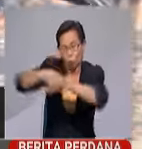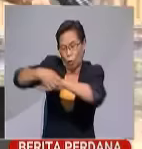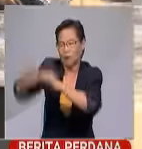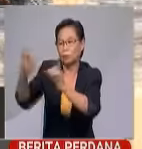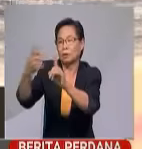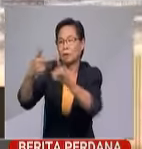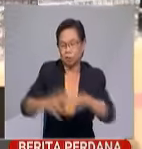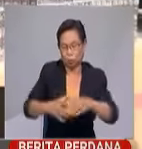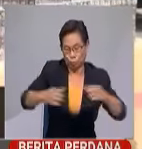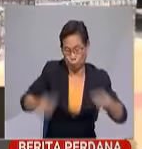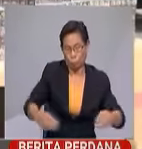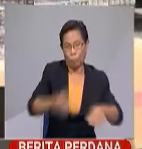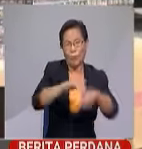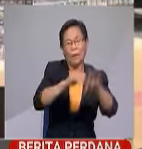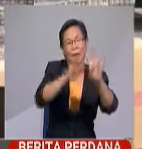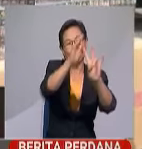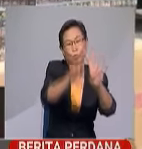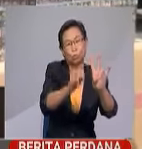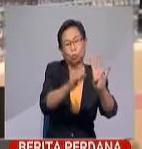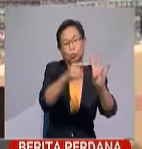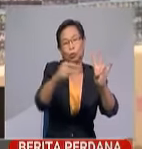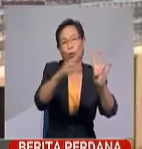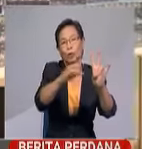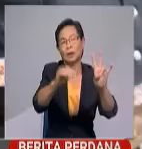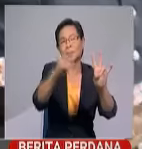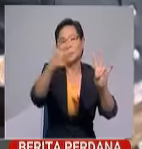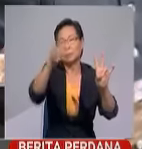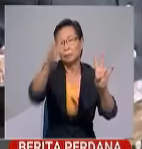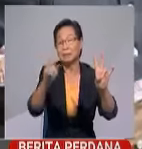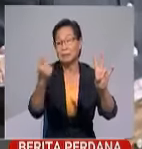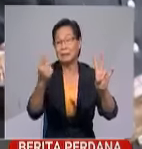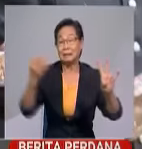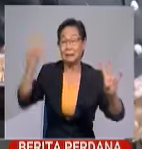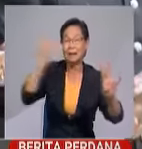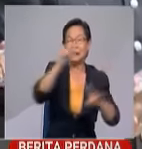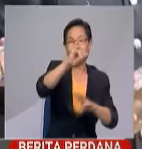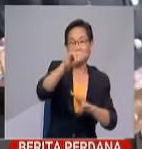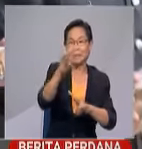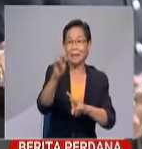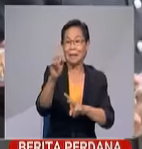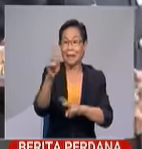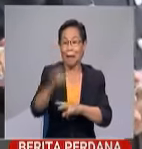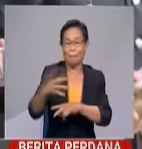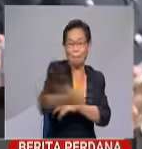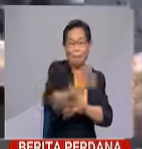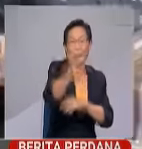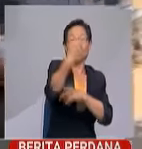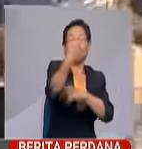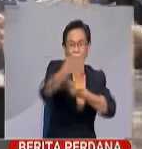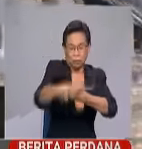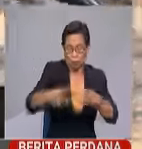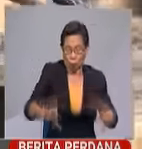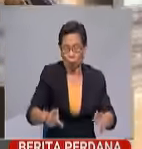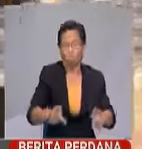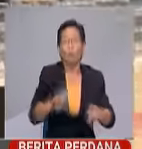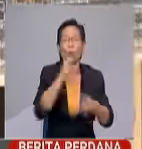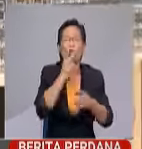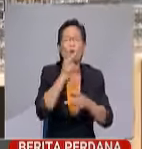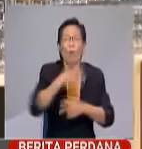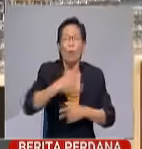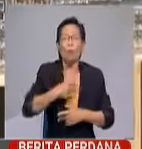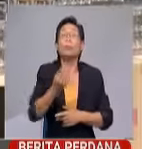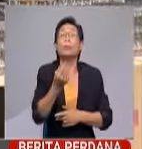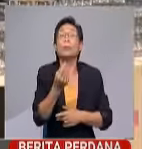Jepun. Manakala pada 7 dan 13 Januari lalu, JKDM merampas 2 kontena 40 kaki mengandungi rokok